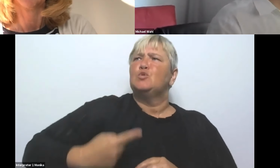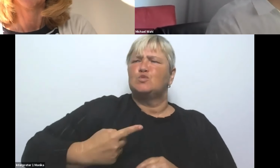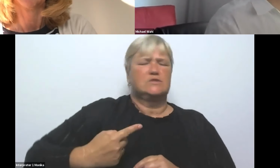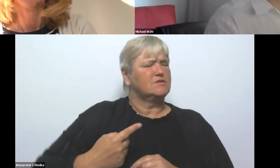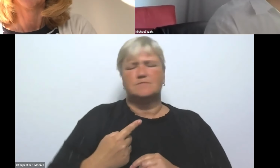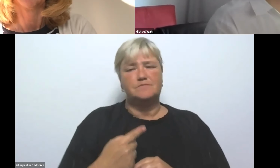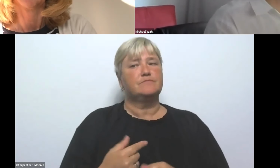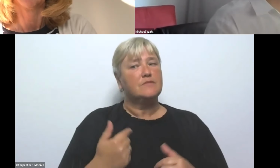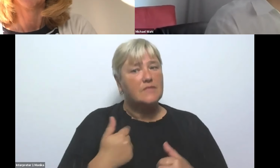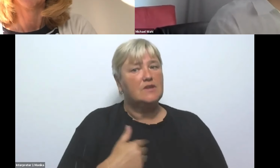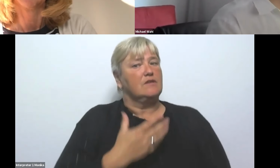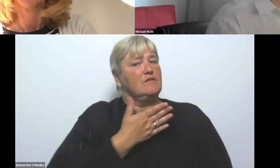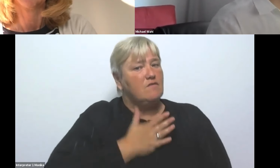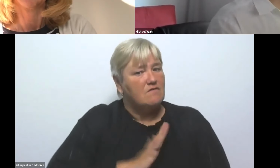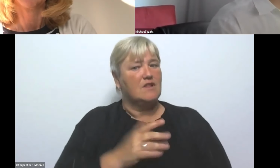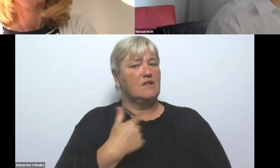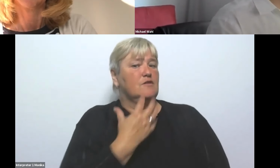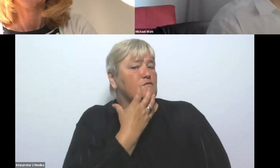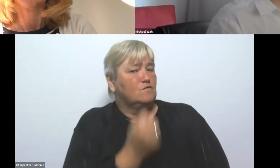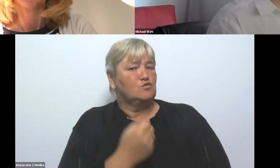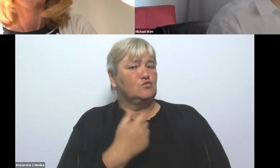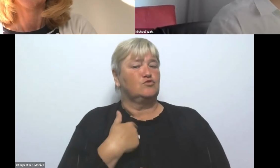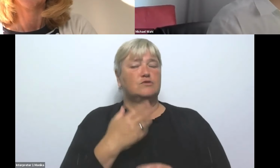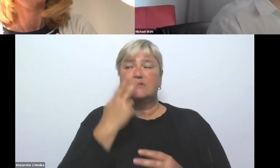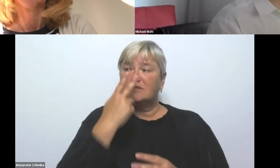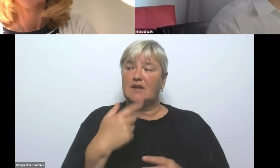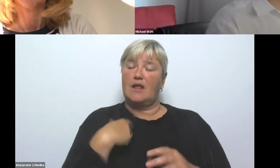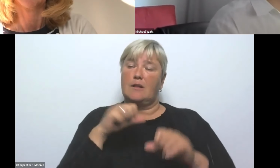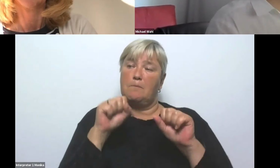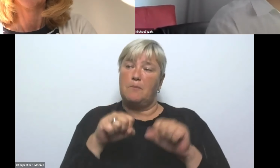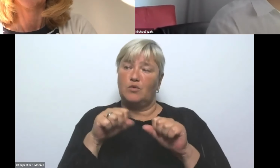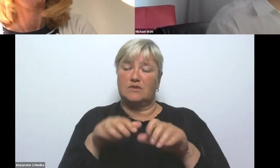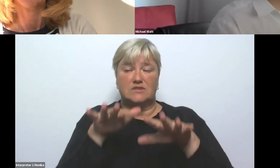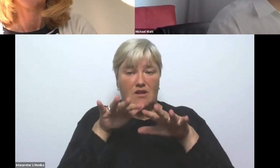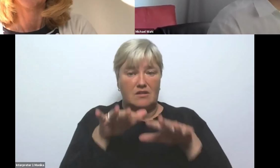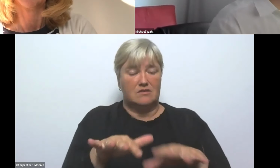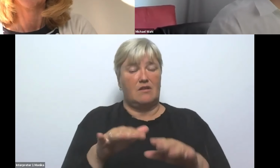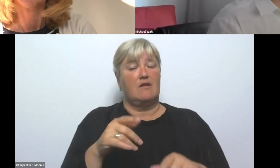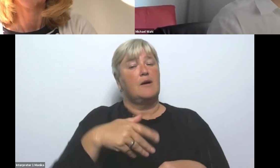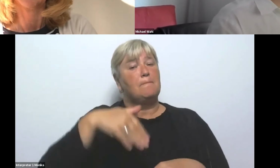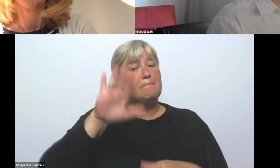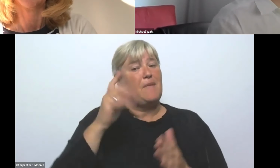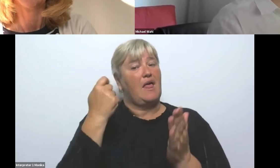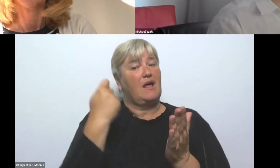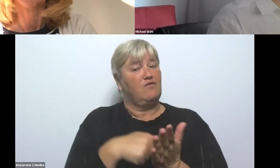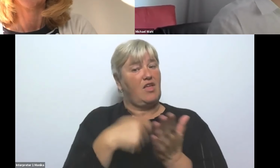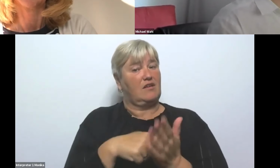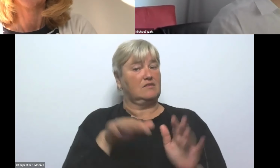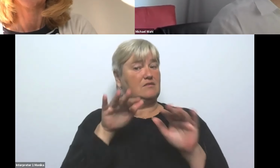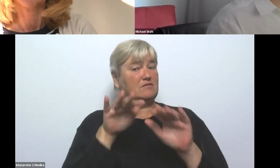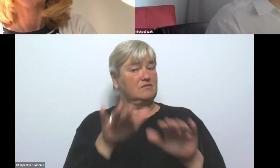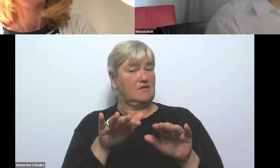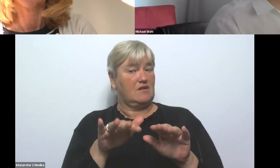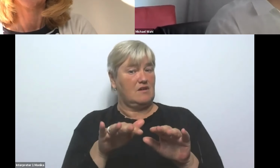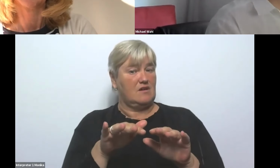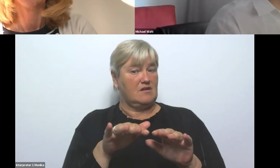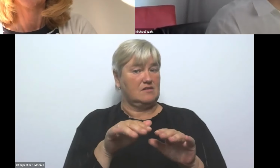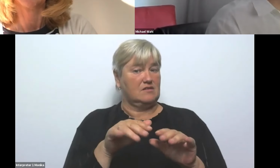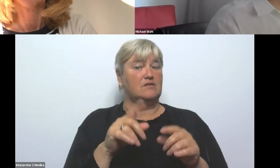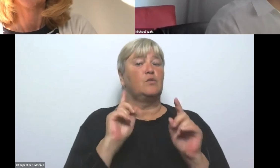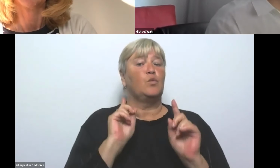ich will. Ich sehe da auch Potenziale drin und ich sehe da einen Mehrwert drin. Und dass hier die Awareness